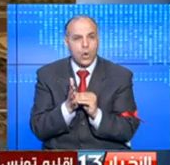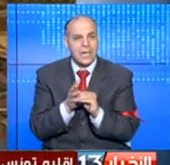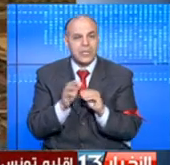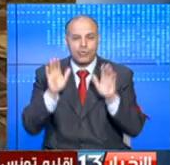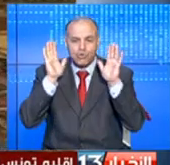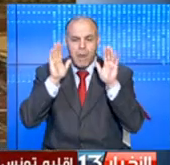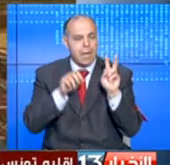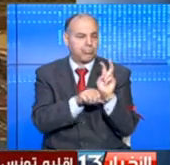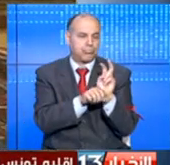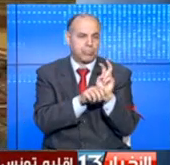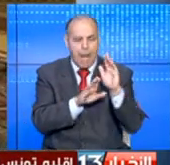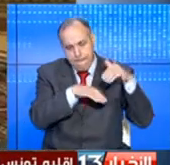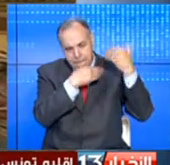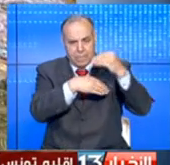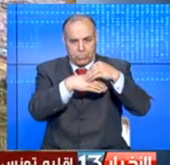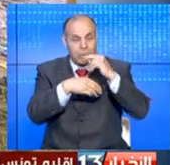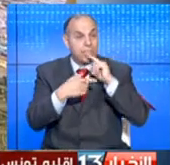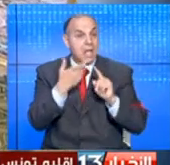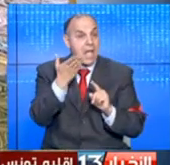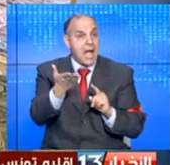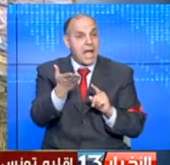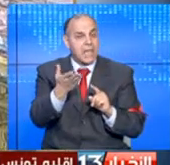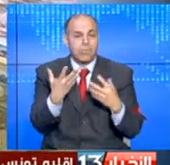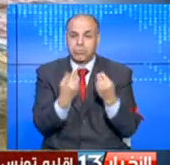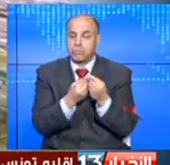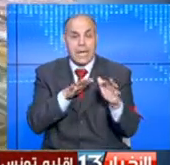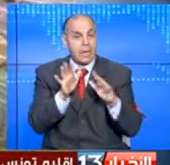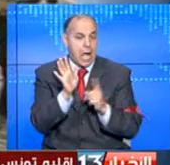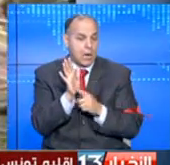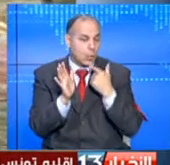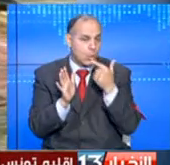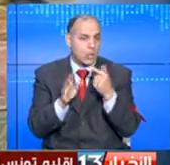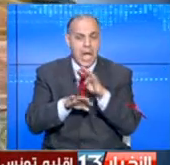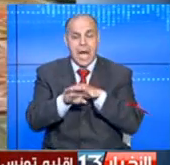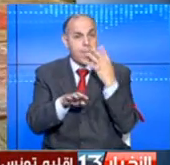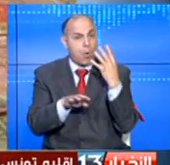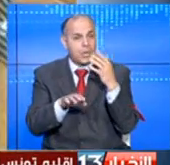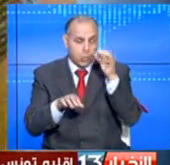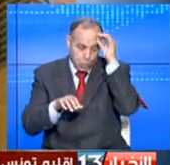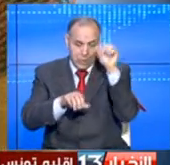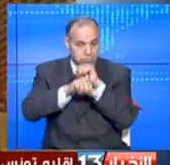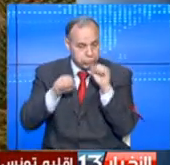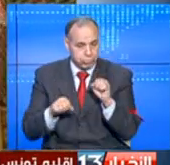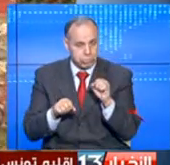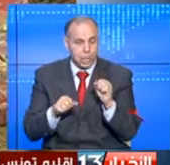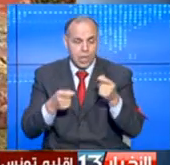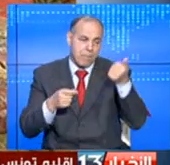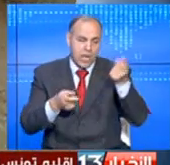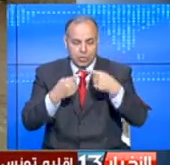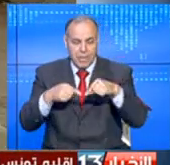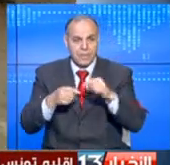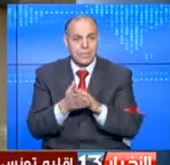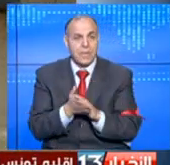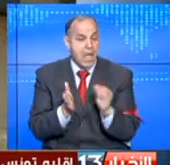صلاه الجمعه الى حين اشعار اخر كانت من ضمن الاجراءات التي اعلن عنها ولا ت اقليم تونس الكبرى المجتمعون امس